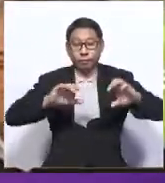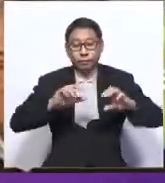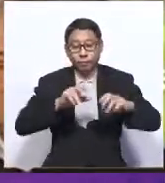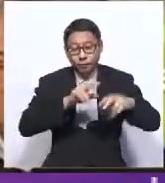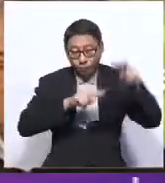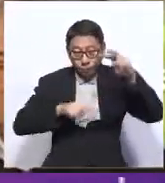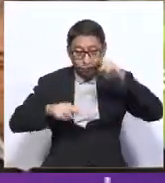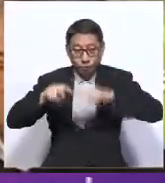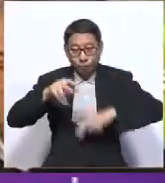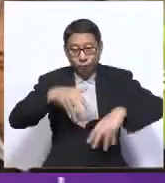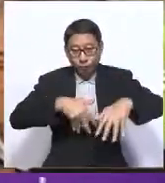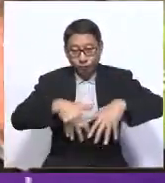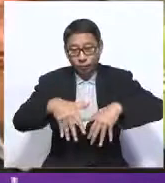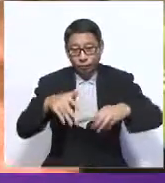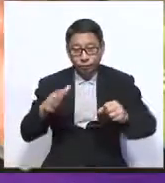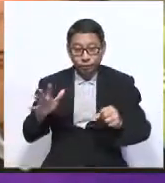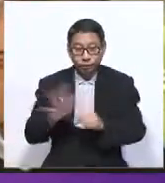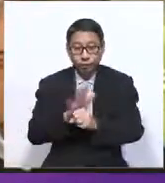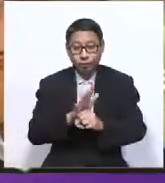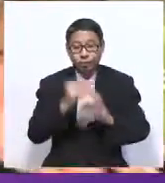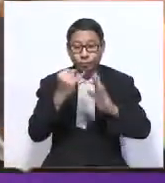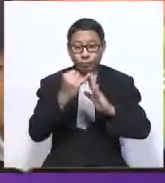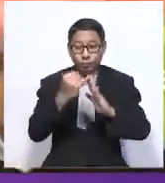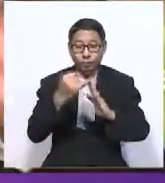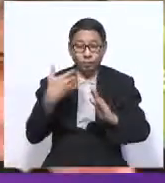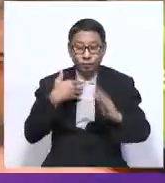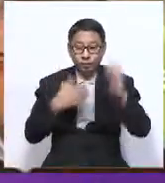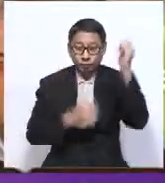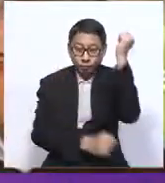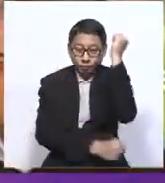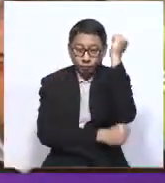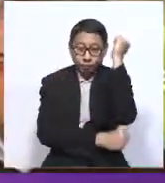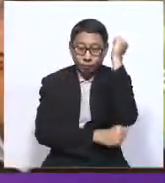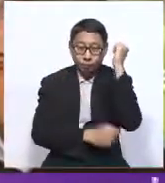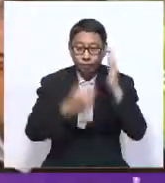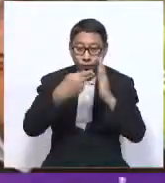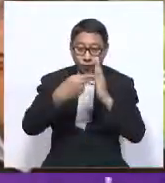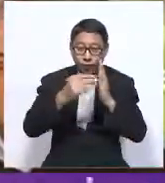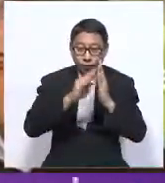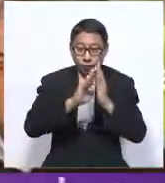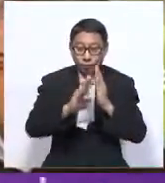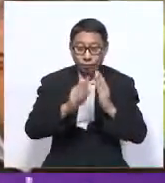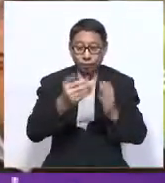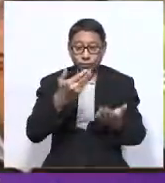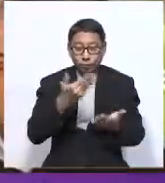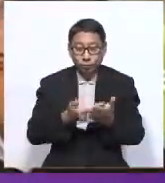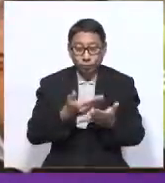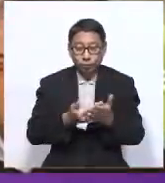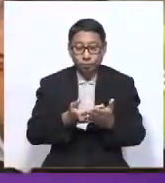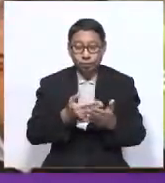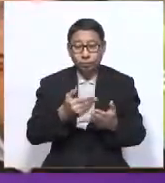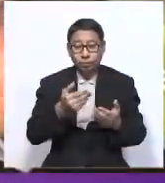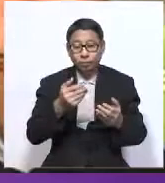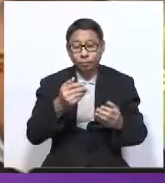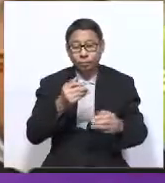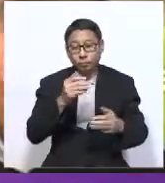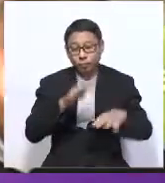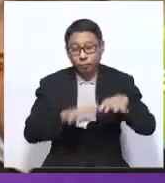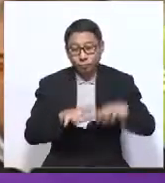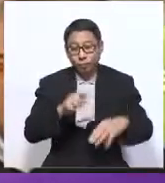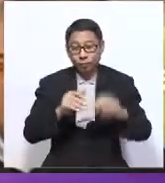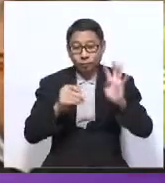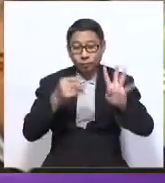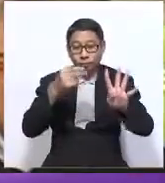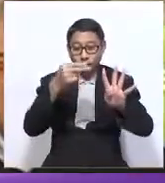ลจะดูแลประชาชนอย่างเต็มที่โดยเฉพาะจังหวัดที่มีรายได้น้อยอย่างที่หนองบัวลำพูเนี่ยมีรายได้ต่ำสุดของประเทศนะคะเฉลี่ยอยู่